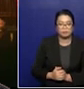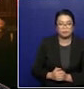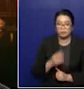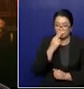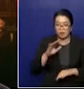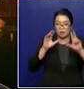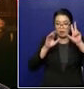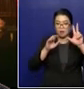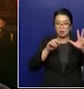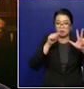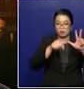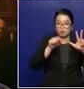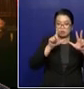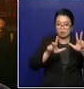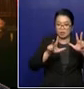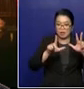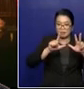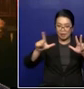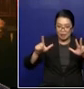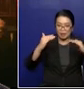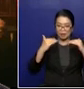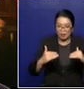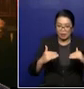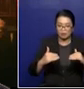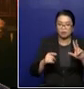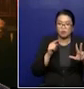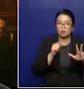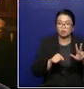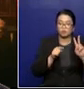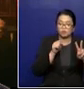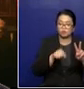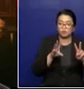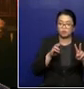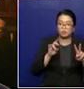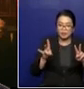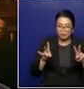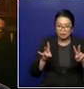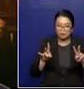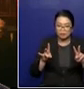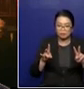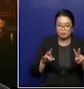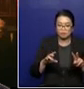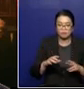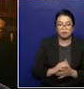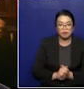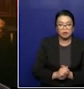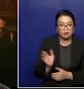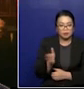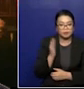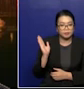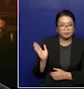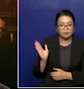3.3 2.67 6.23 แสนล้านทำไมต้องพูดซ้ำครับมันมีประเด็นครับไปดูสไลด์แผ่นต่อ